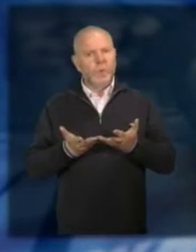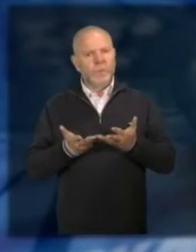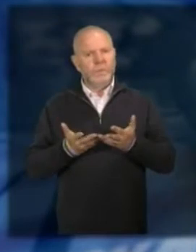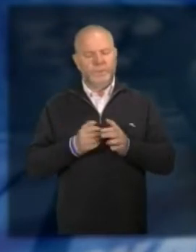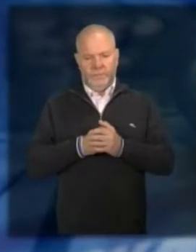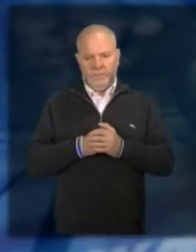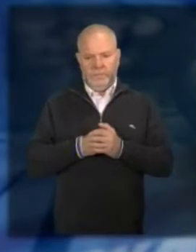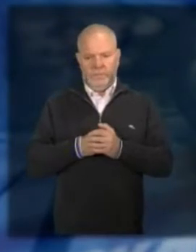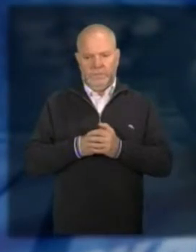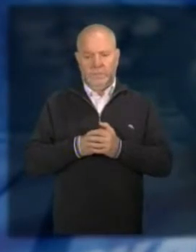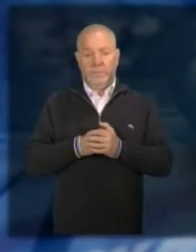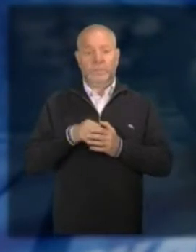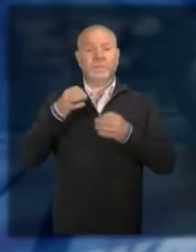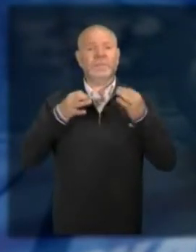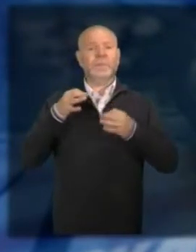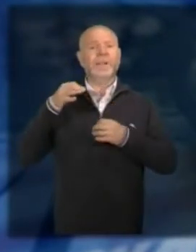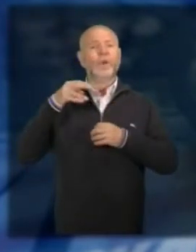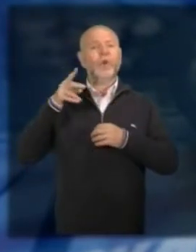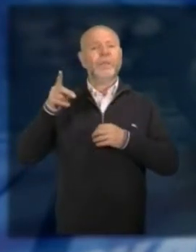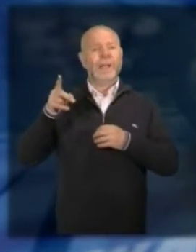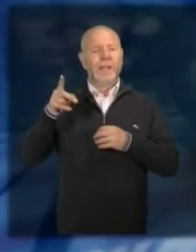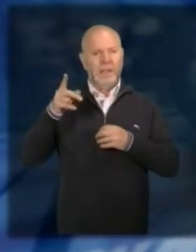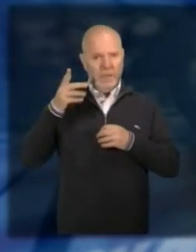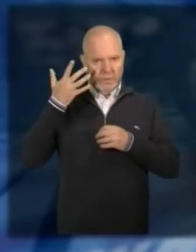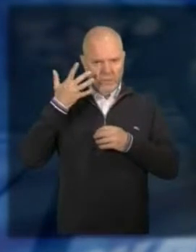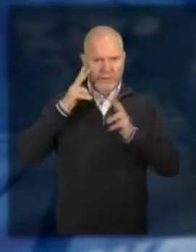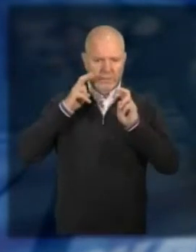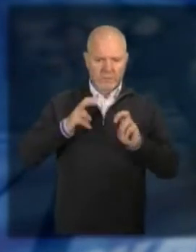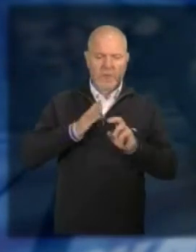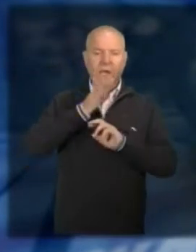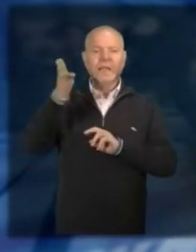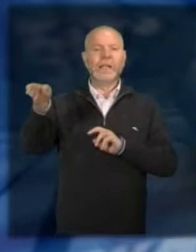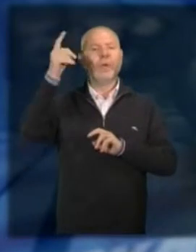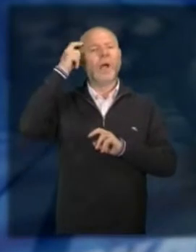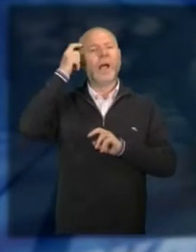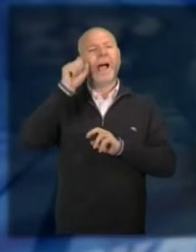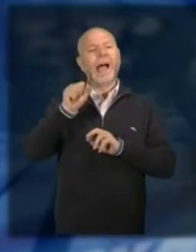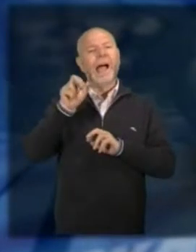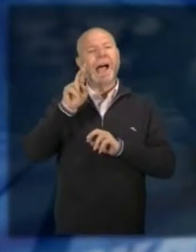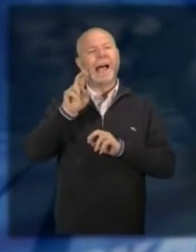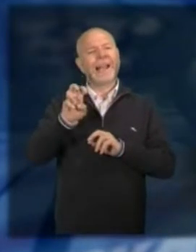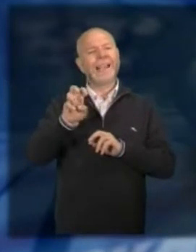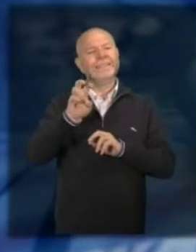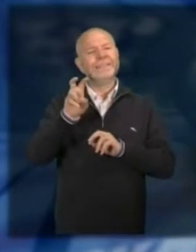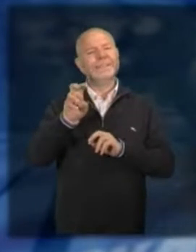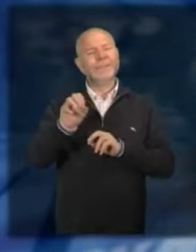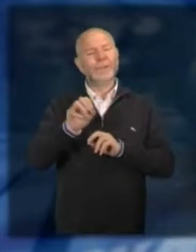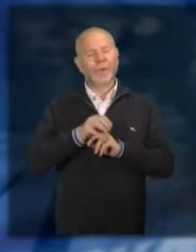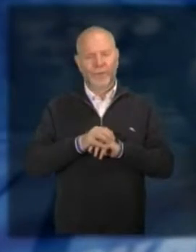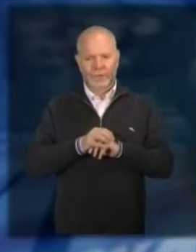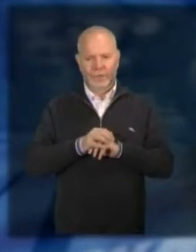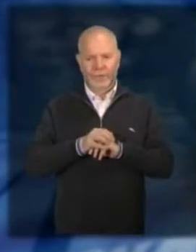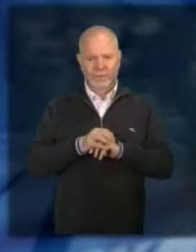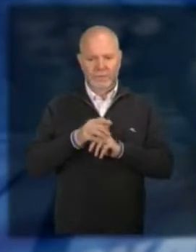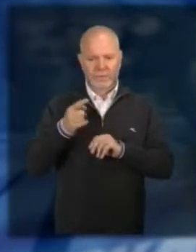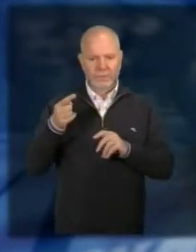lavora il magistrato novarese Giovanni Caspani, che nei giorni scorsi si è recato ad Arezzo per interrogare il 39enne. È certo che il motivo